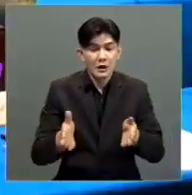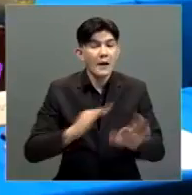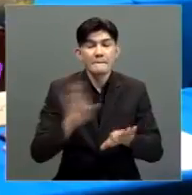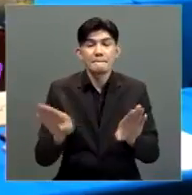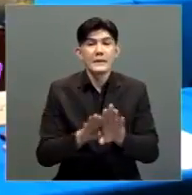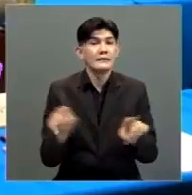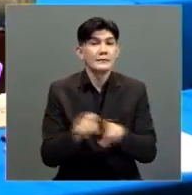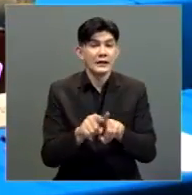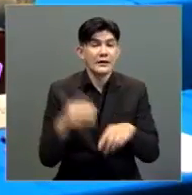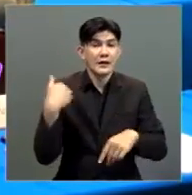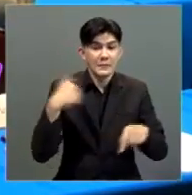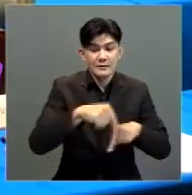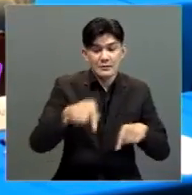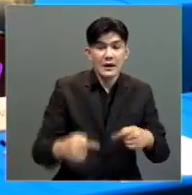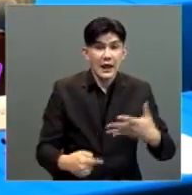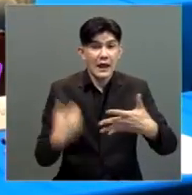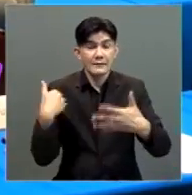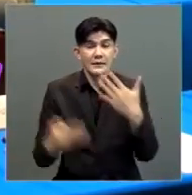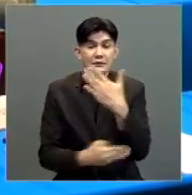คนนะคะทำสั่งปิดเมืองจะเริ่มผลตั้งแต่วันพรุ่งนี้นะสำหรับคำสั่งปิดเมืองพัทยาและก็จะปิดไปจนกว่าสถานการณ์จะคลี่คลายปิดถนนเข้าออกเมืองพัทยาเหลือเพียง5